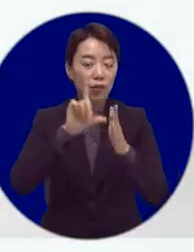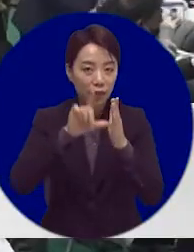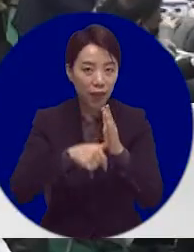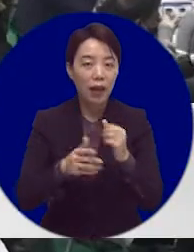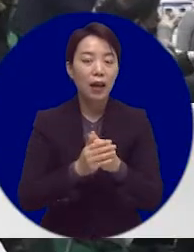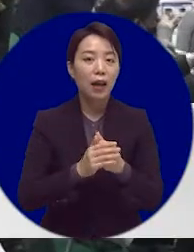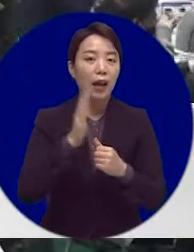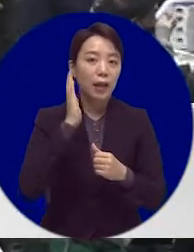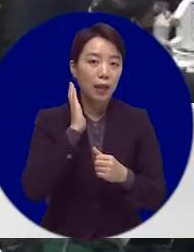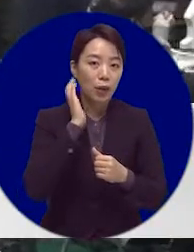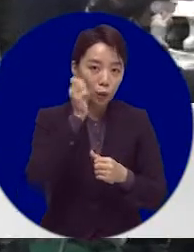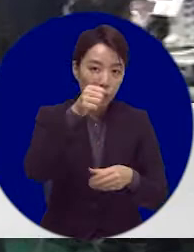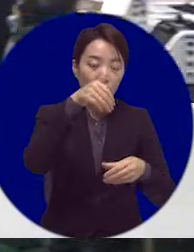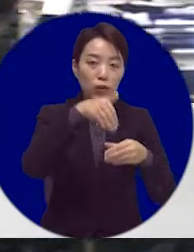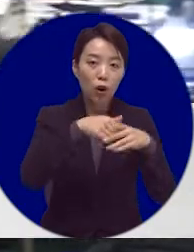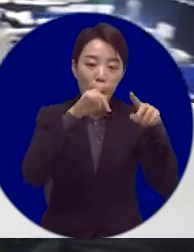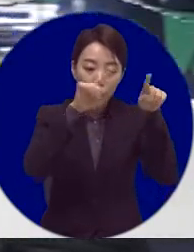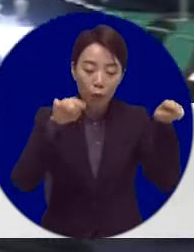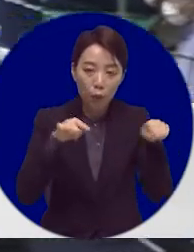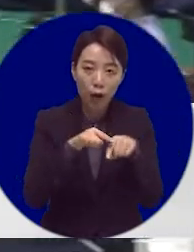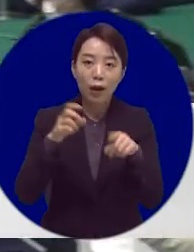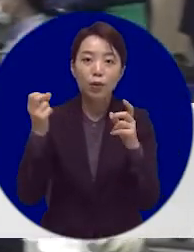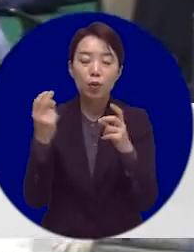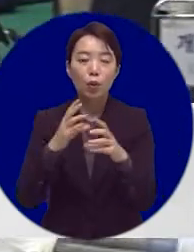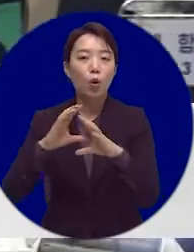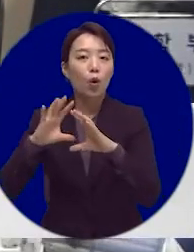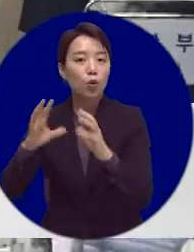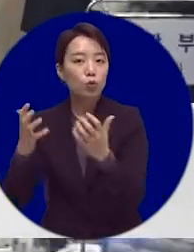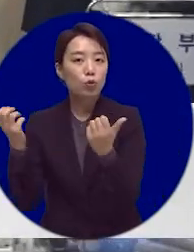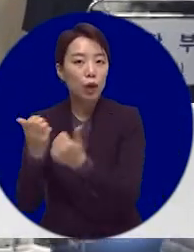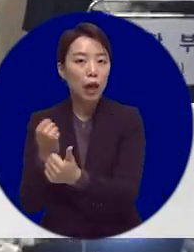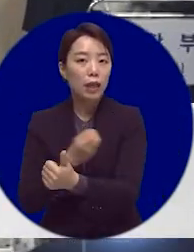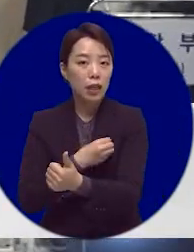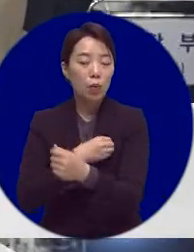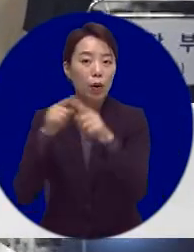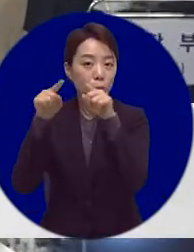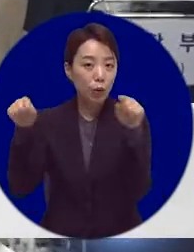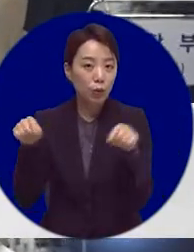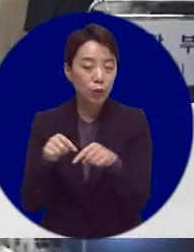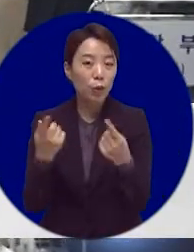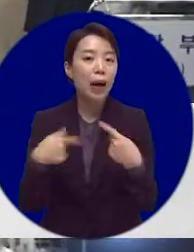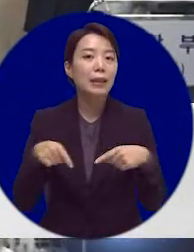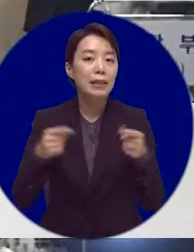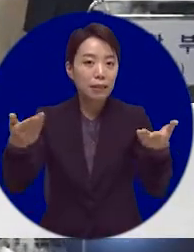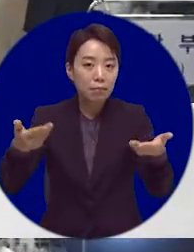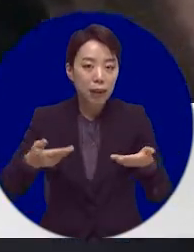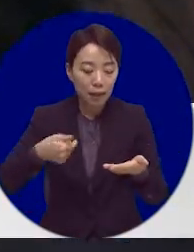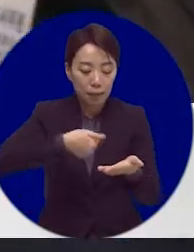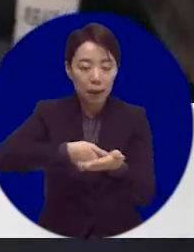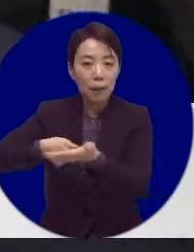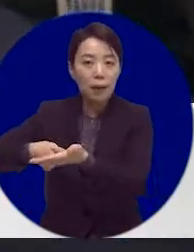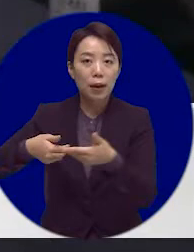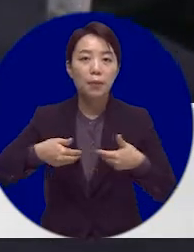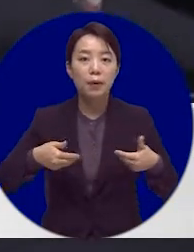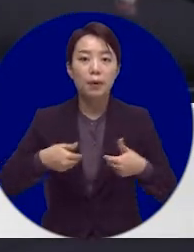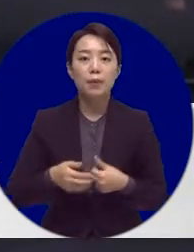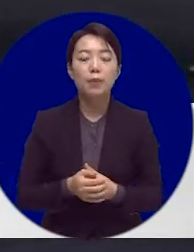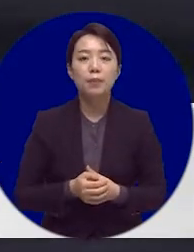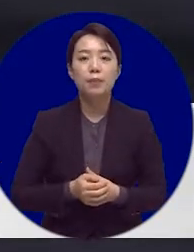시 대통령 선거 투표용지와 함께 국회의원 재보궐선거 투표용지도 함께 받아 투표하게